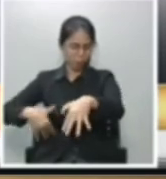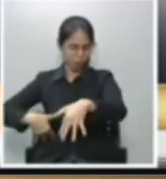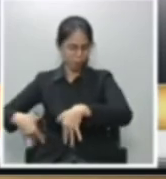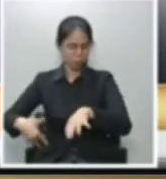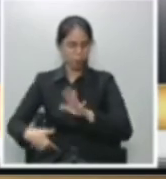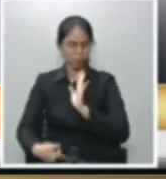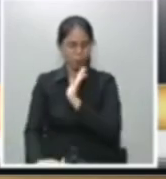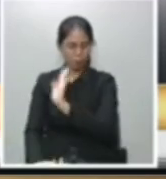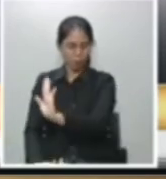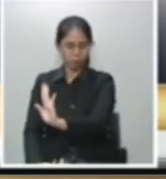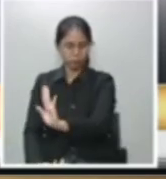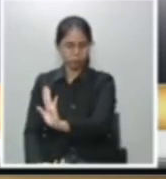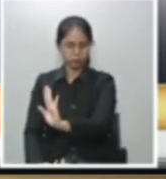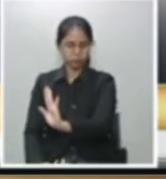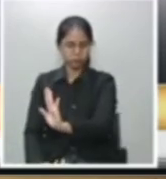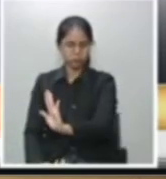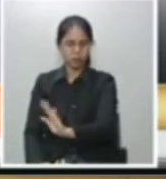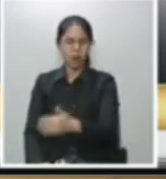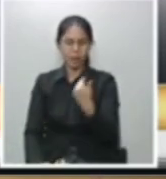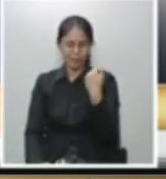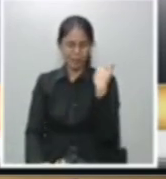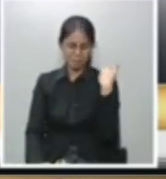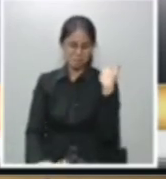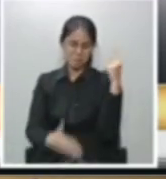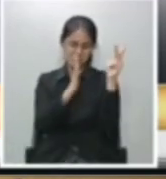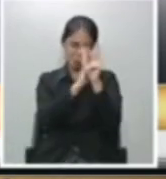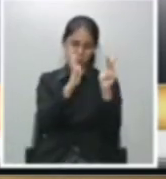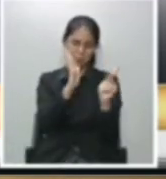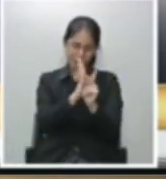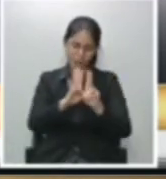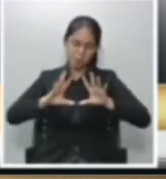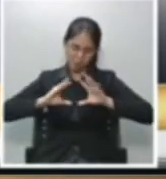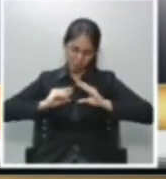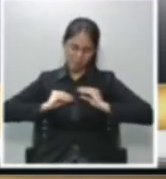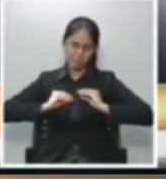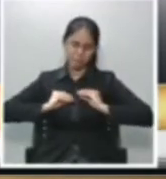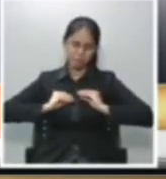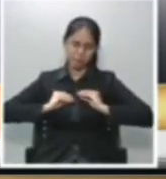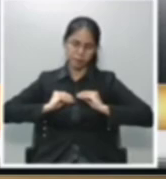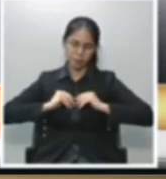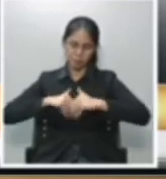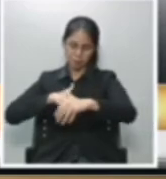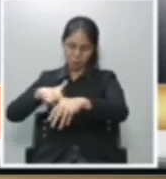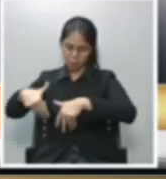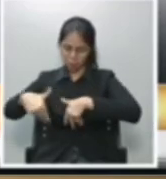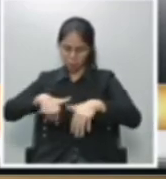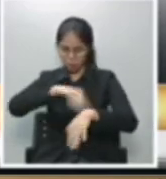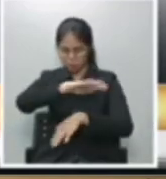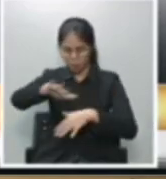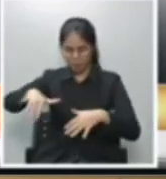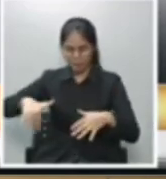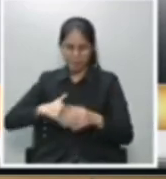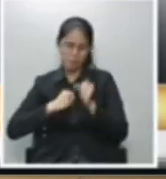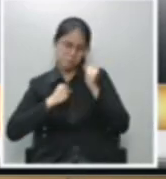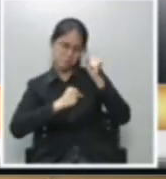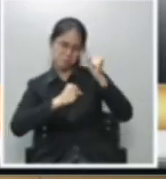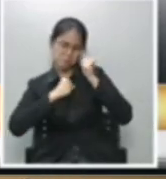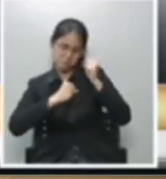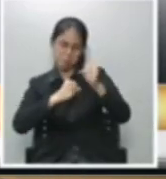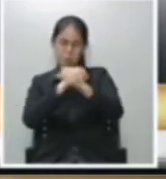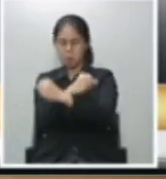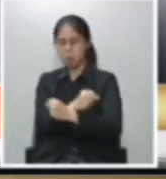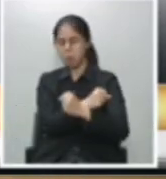และรูปแบบที่ถ้าจะมีกฎหมายรองรับเพื่อให้ประชาชนสามารถเคลื่อนไหวต่อต้านป้อง